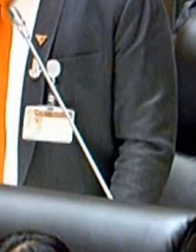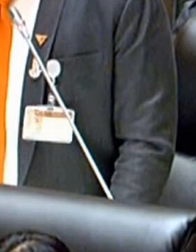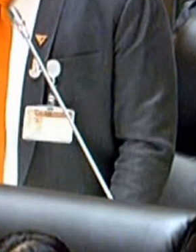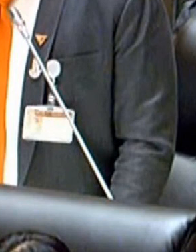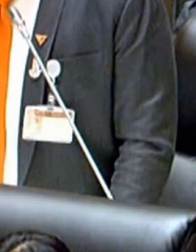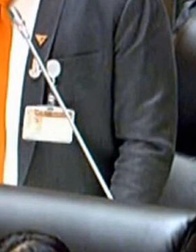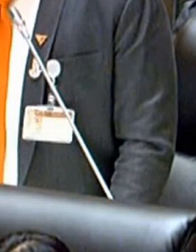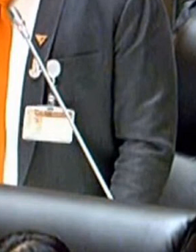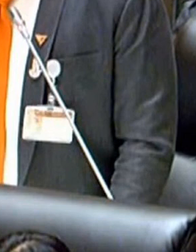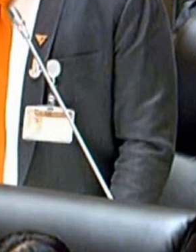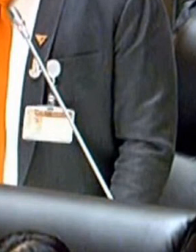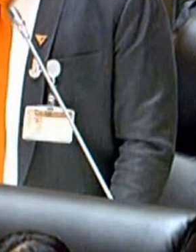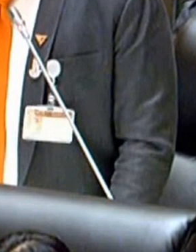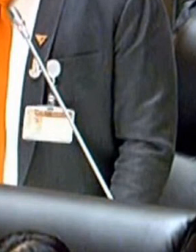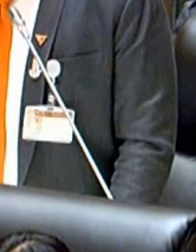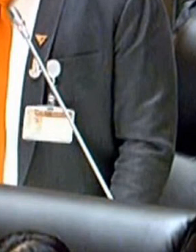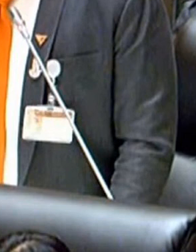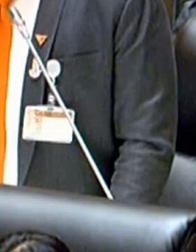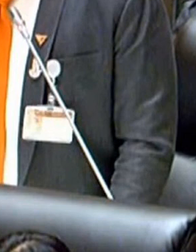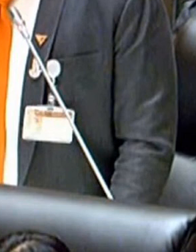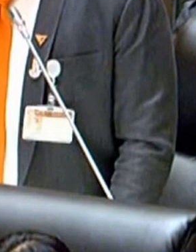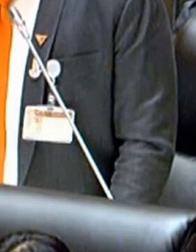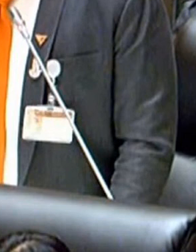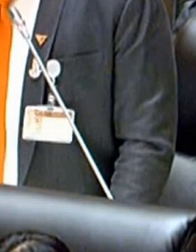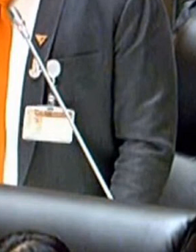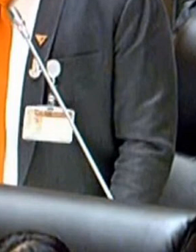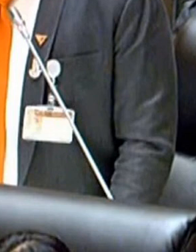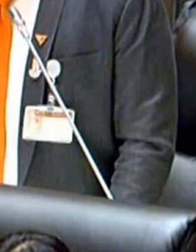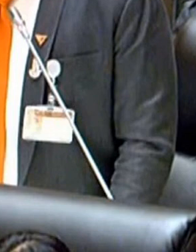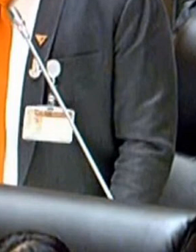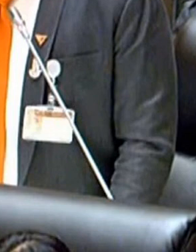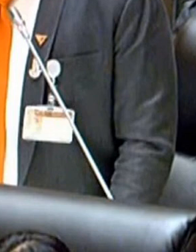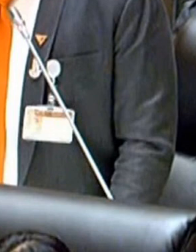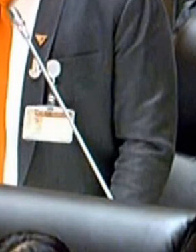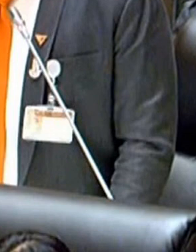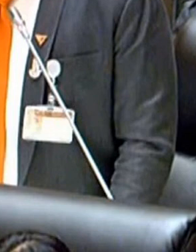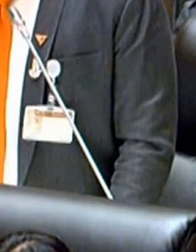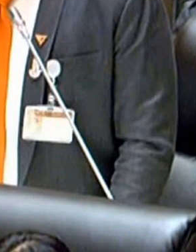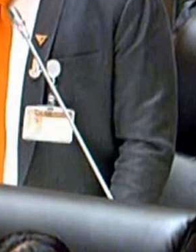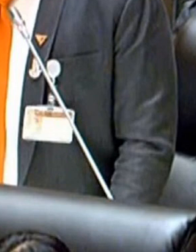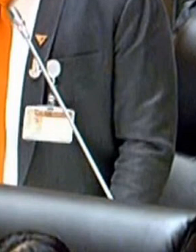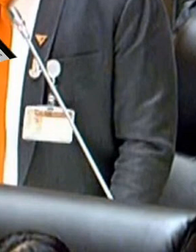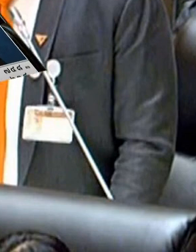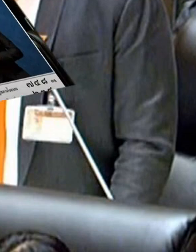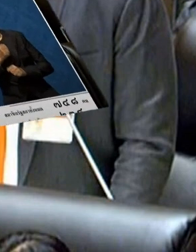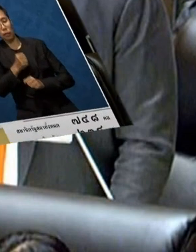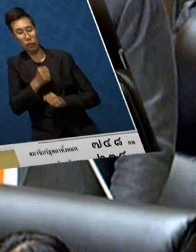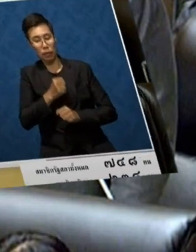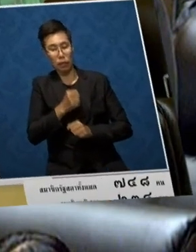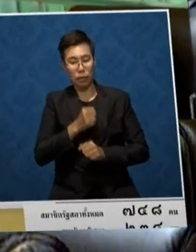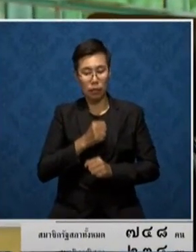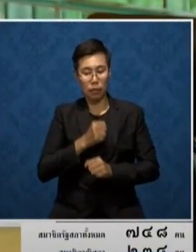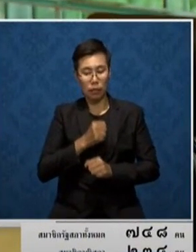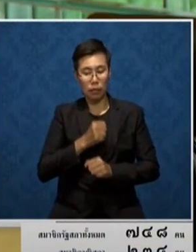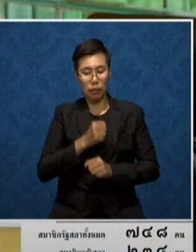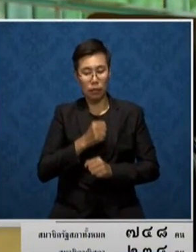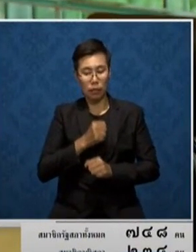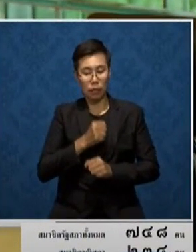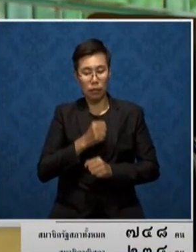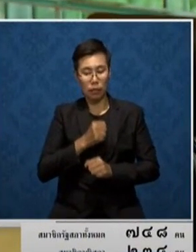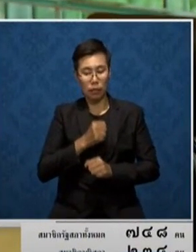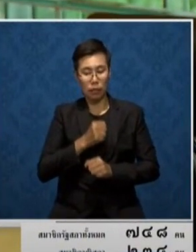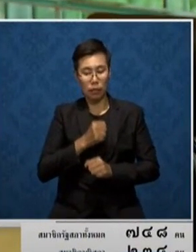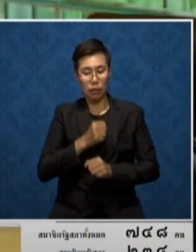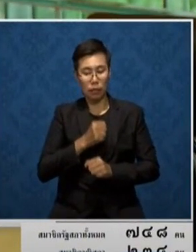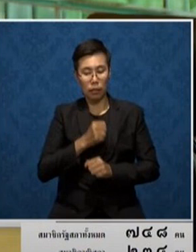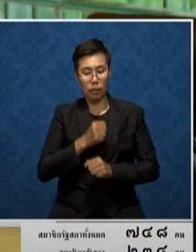ฐสภาเป็นประธานการประชุมในเวลา 15:30 นาทีระหว่างเปิดให้สมาชิกรัฐสภาอภิปราย